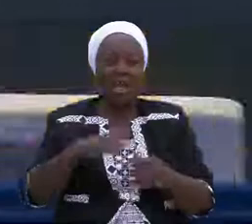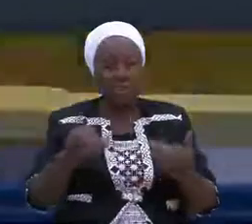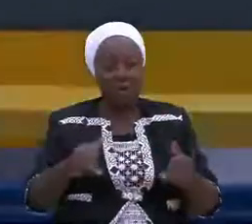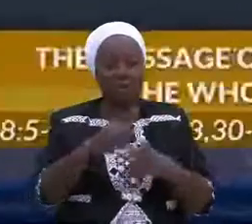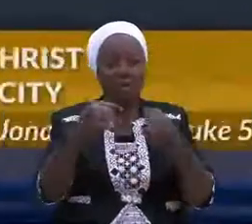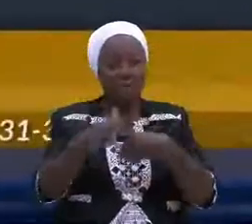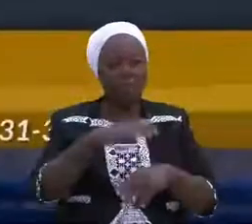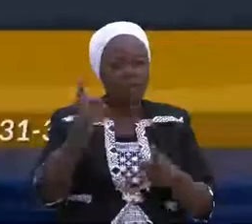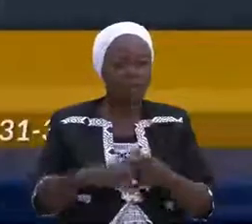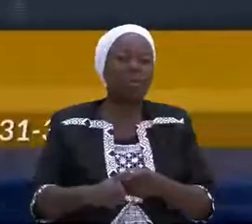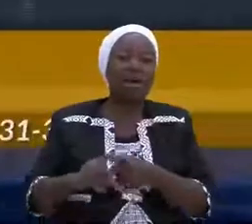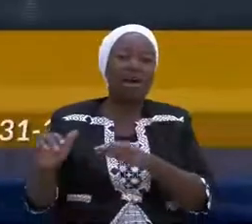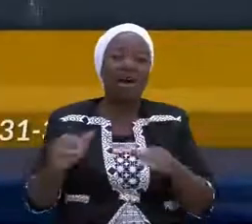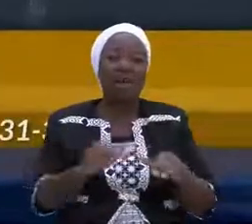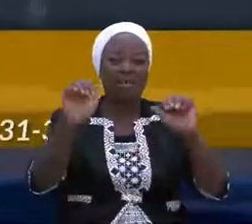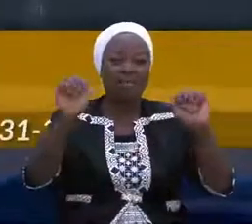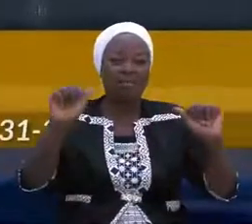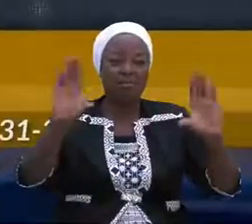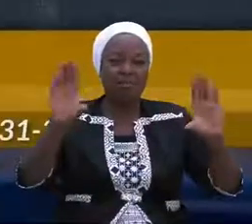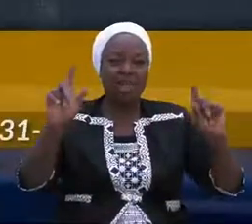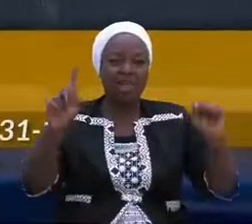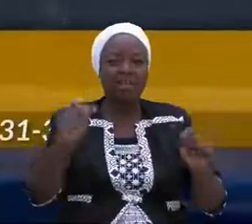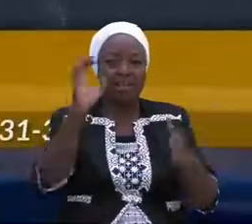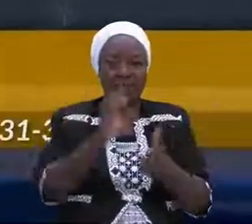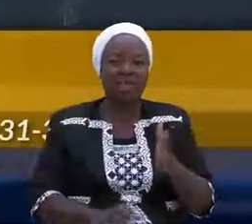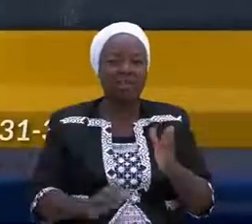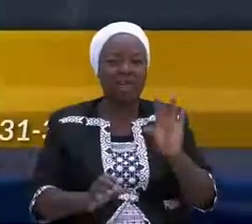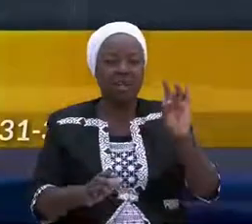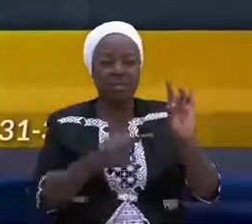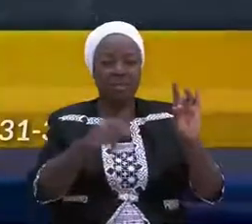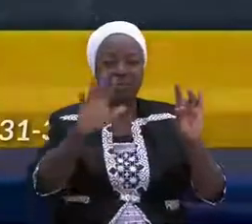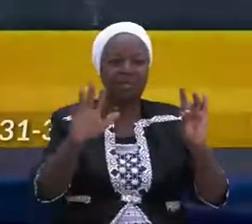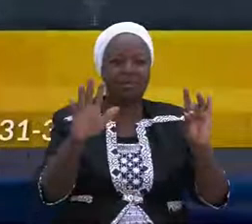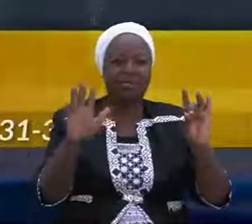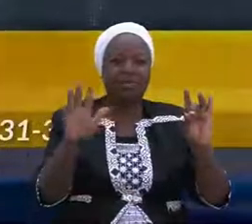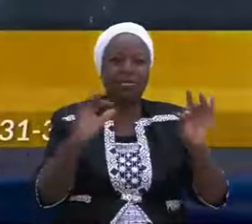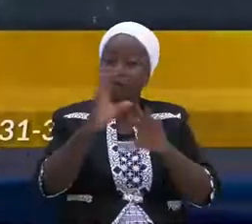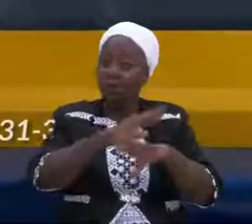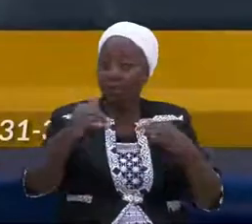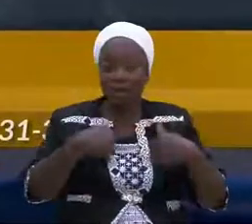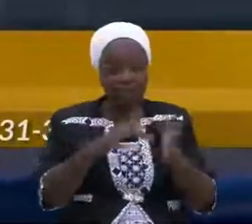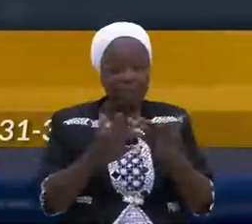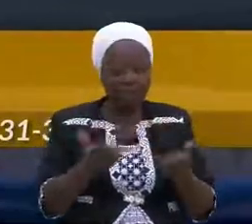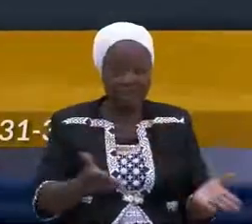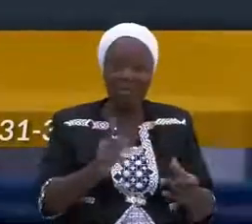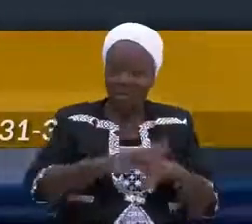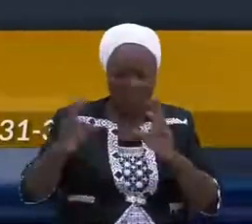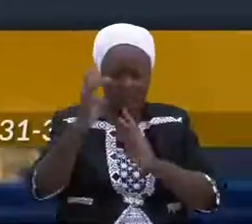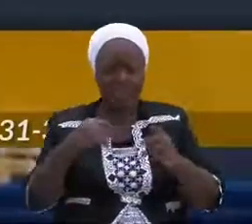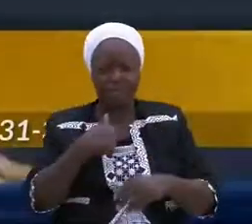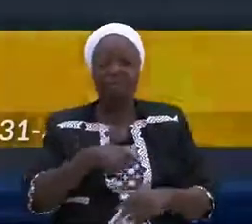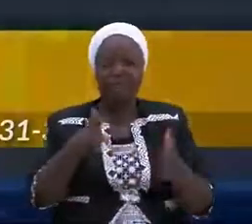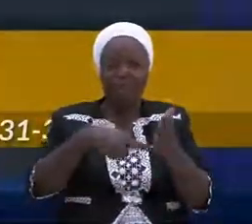Revenons en Actes chapitre 8, verset 5. Si vous n'avez pas de Bible, ne vous en faites pas, on va vous le